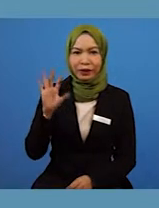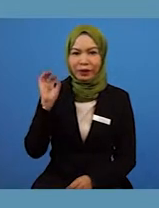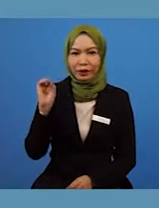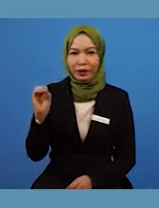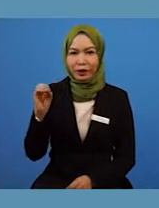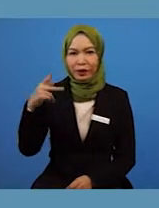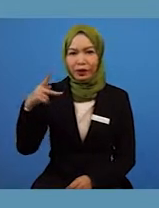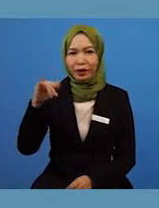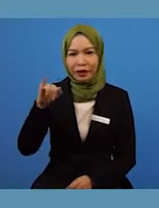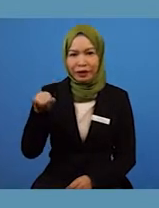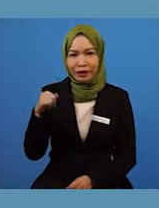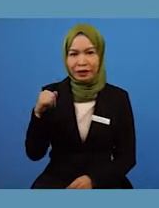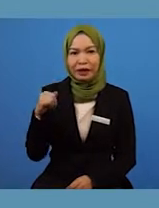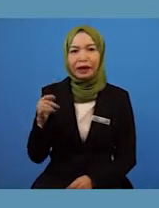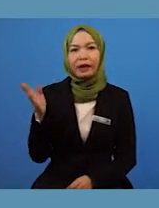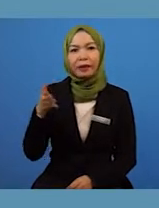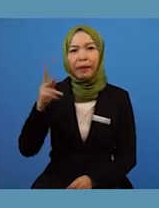252 kilojoule per mol.